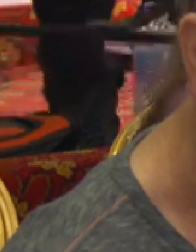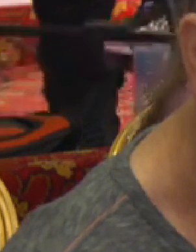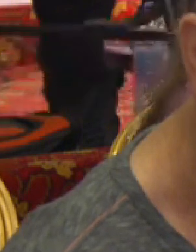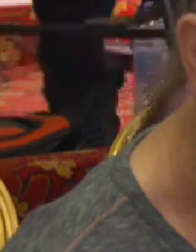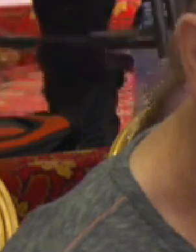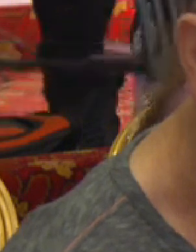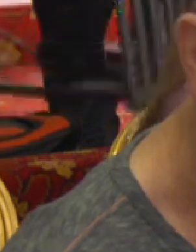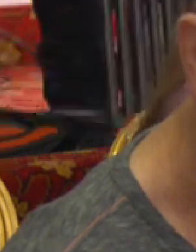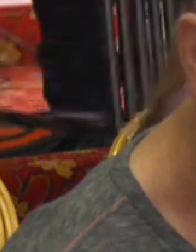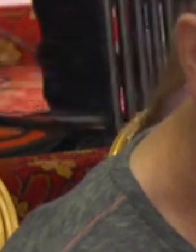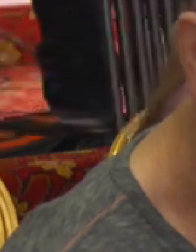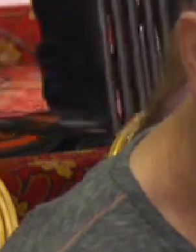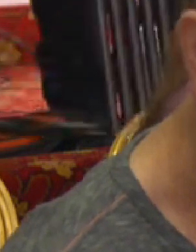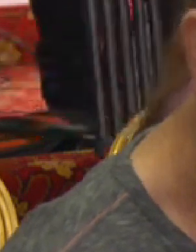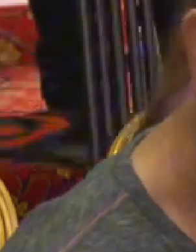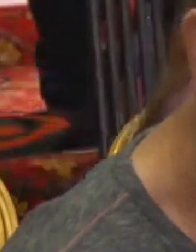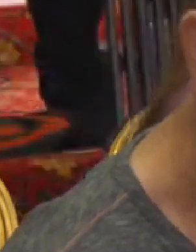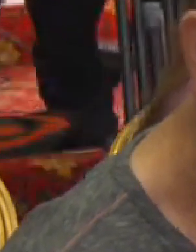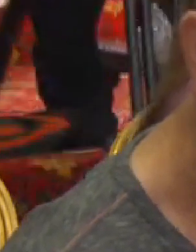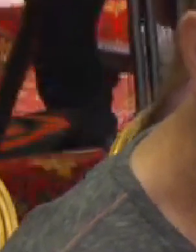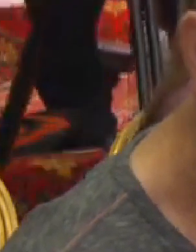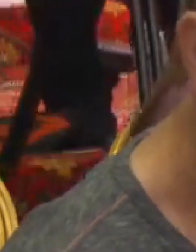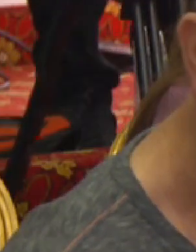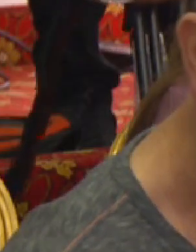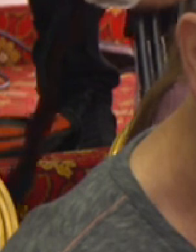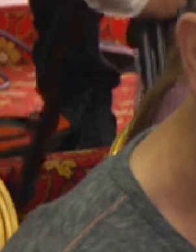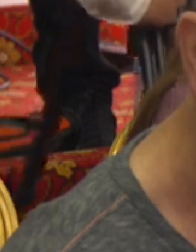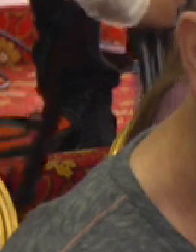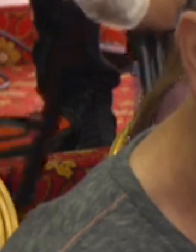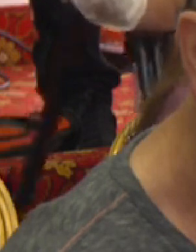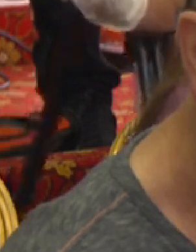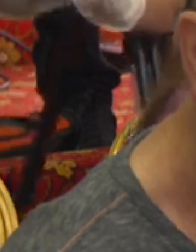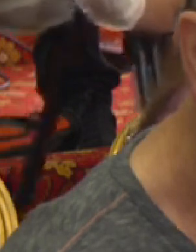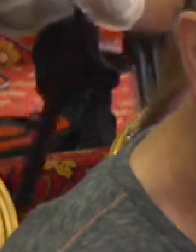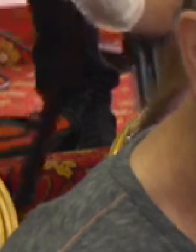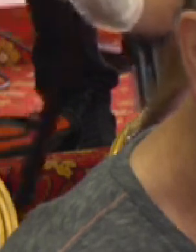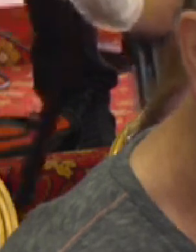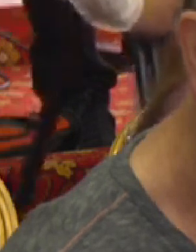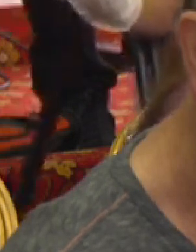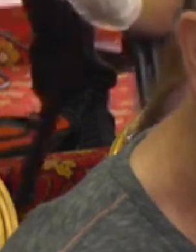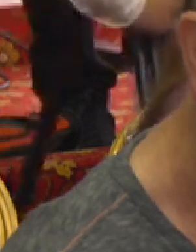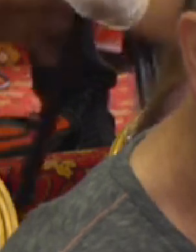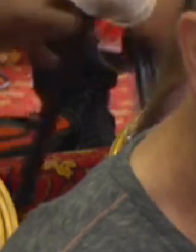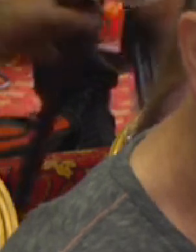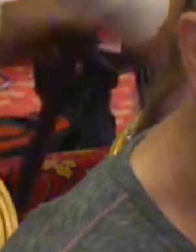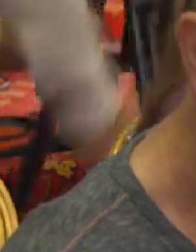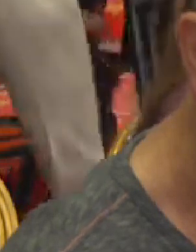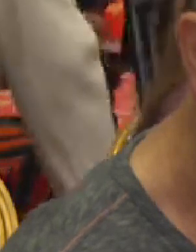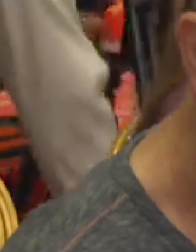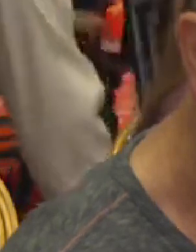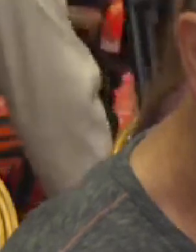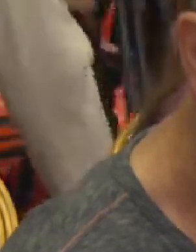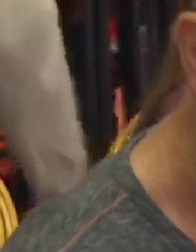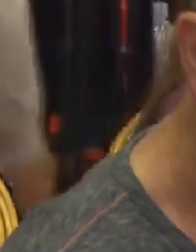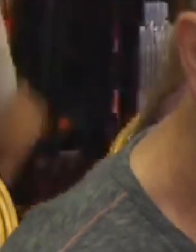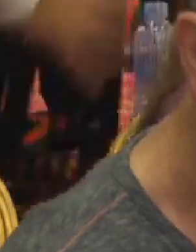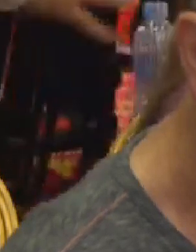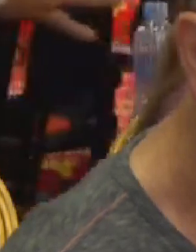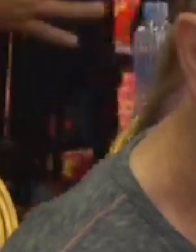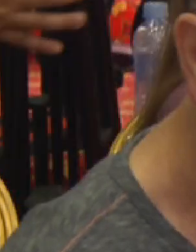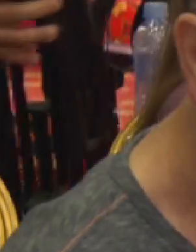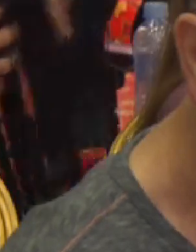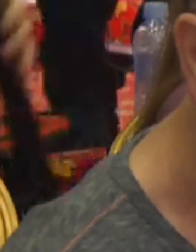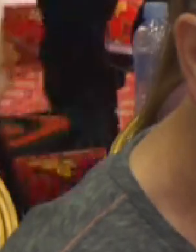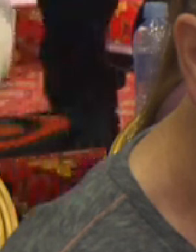денеска на седница на влада беше нели најавено дека ќе помине онаа точка за парите за капитални проекти на општините, па